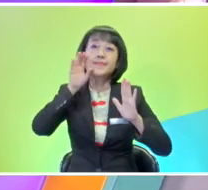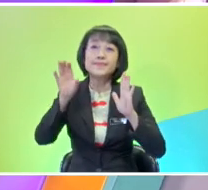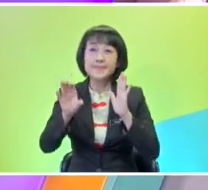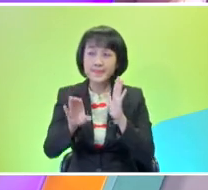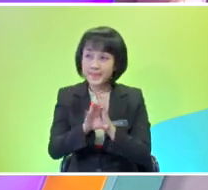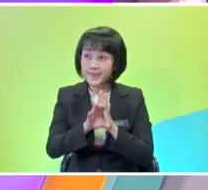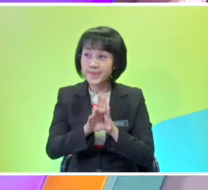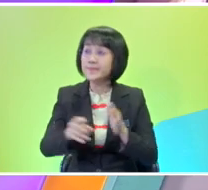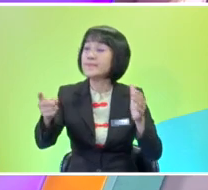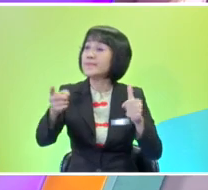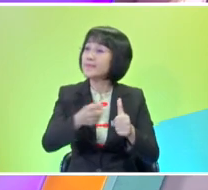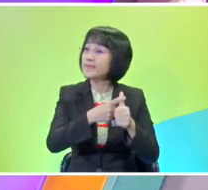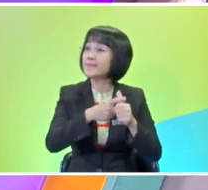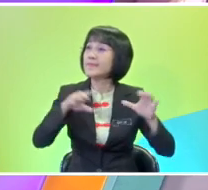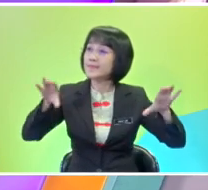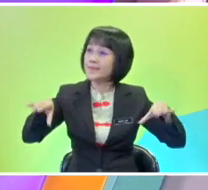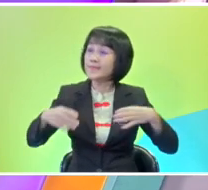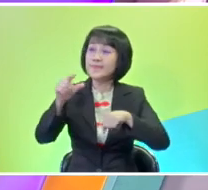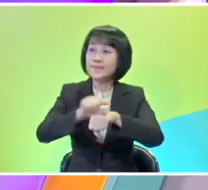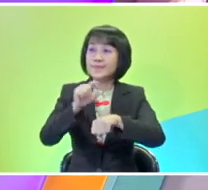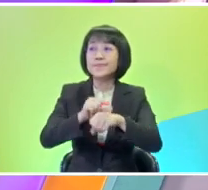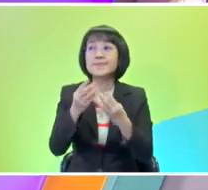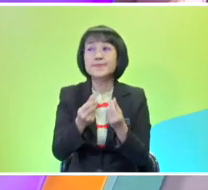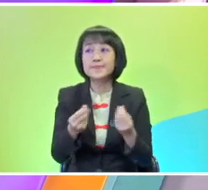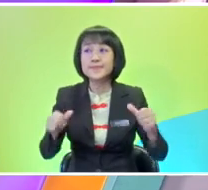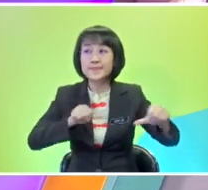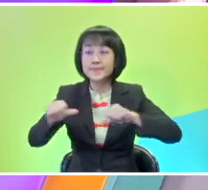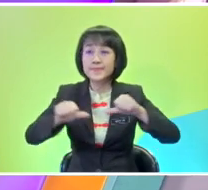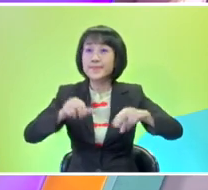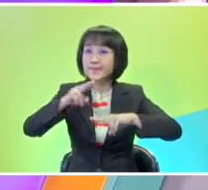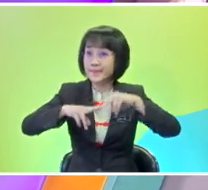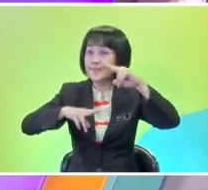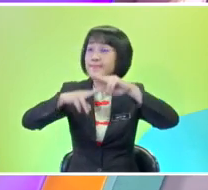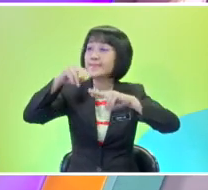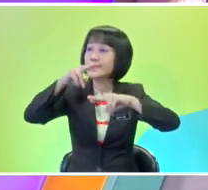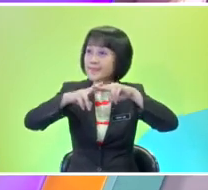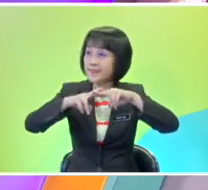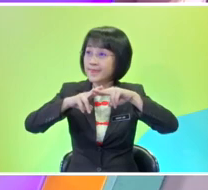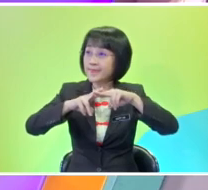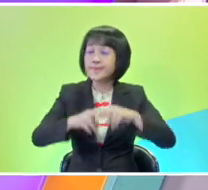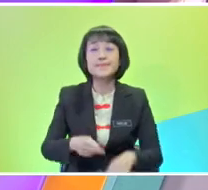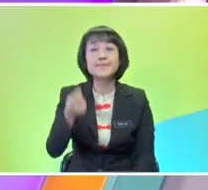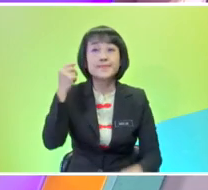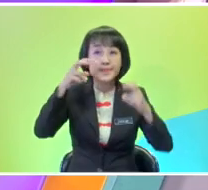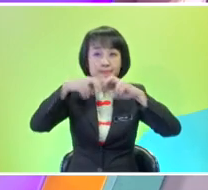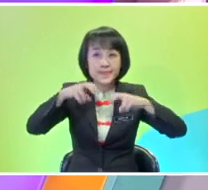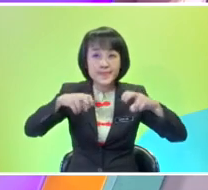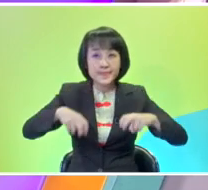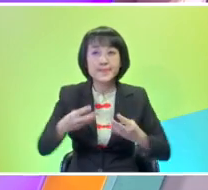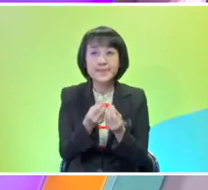yang pertama tadi kita membuat menggunakan plastik kita buat activity membina Oke mengeksplorasi media untuk membina